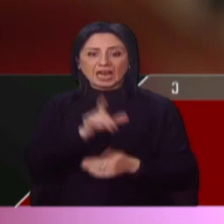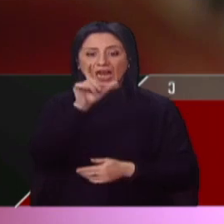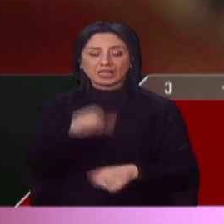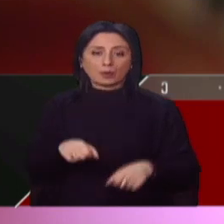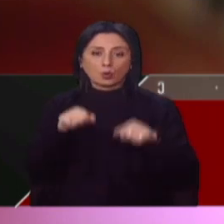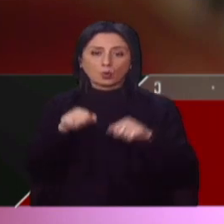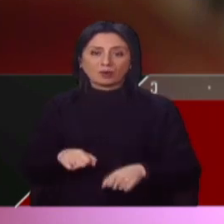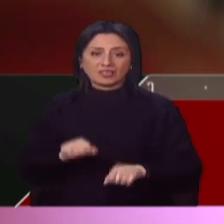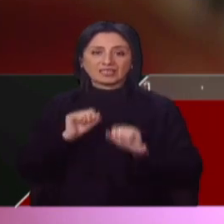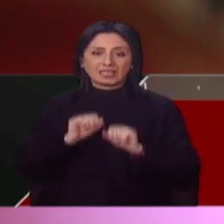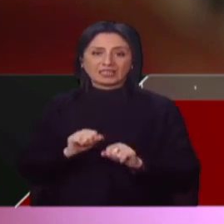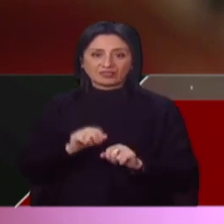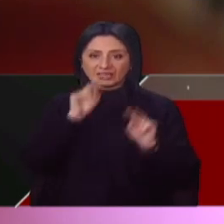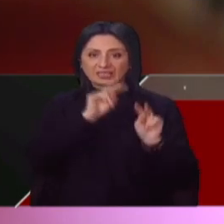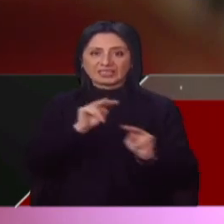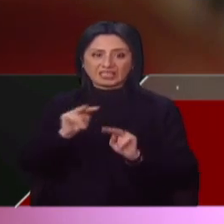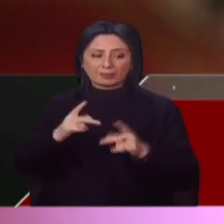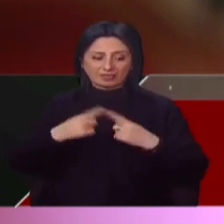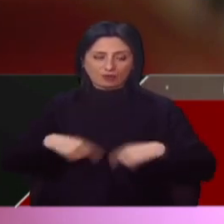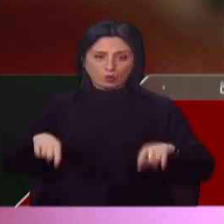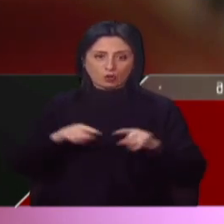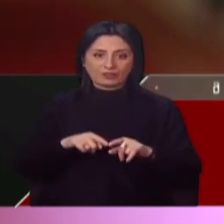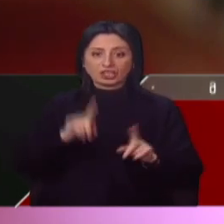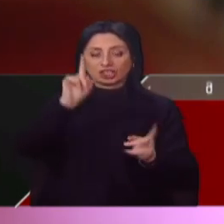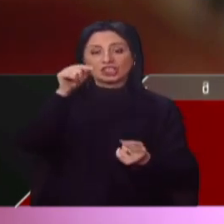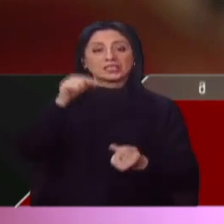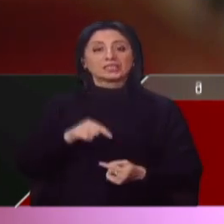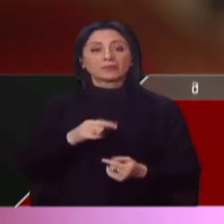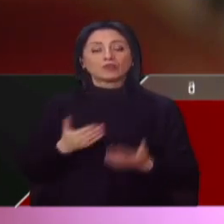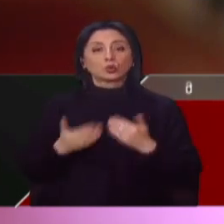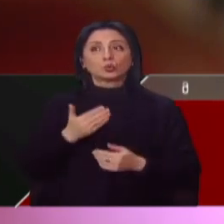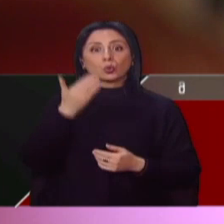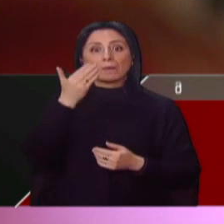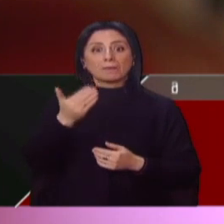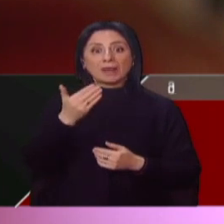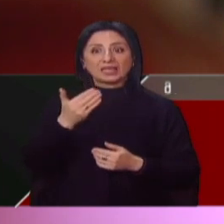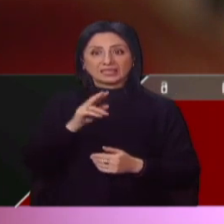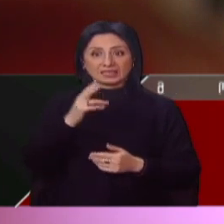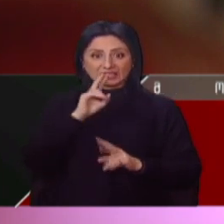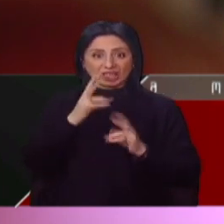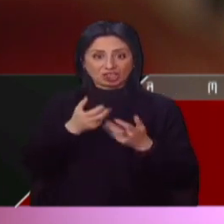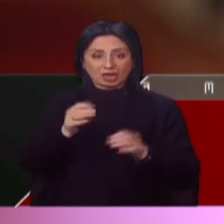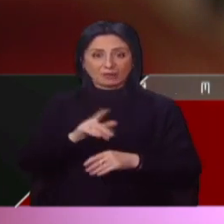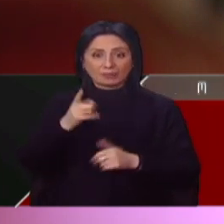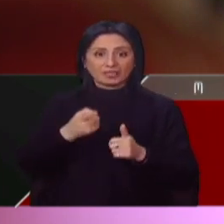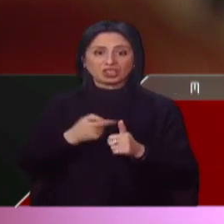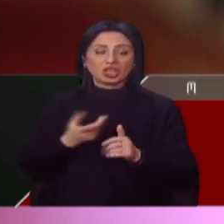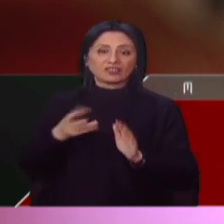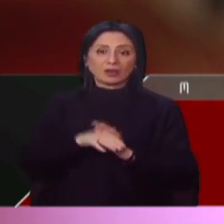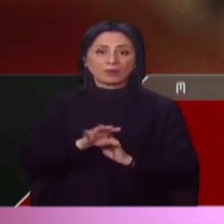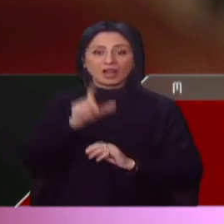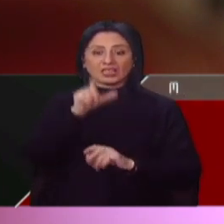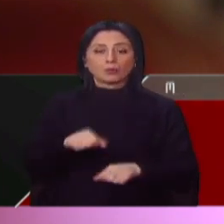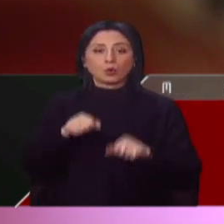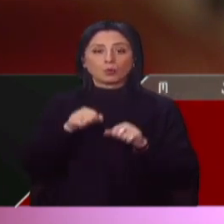ადამიანის უფლებების დაცვაზე ზედამხედველი ორგანო. შესაბამისად, თუ მან სარჩელი არ მიიღო, მან ჩათვალა, რომ